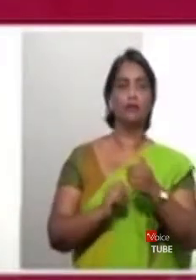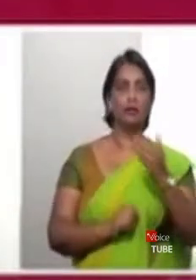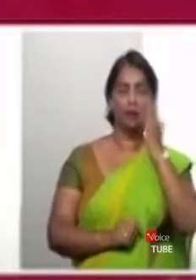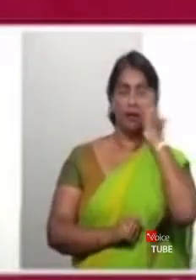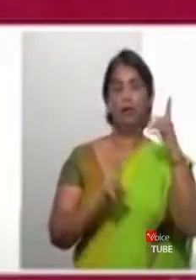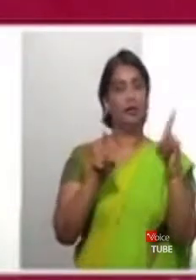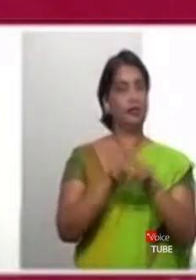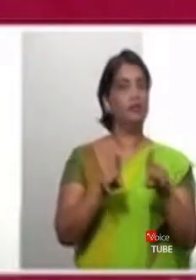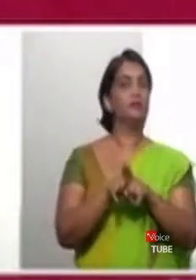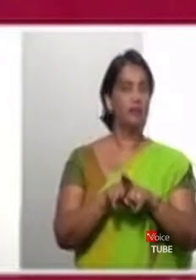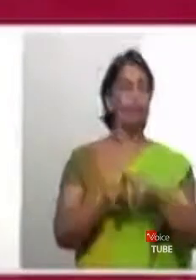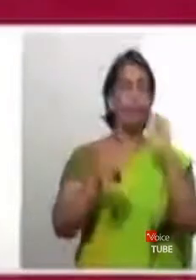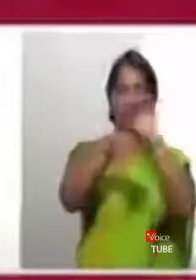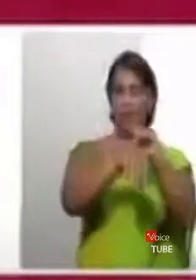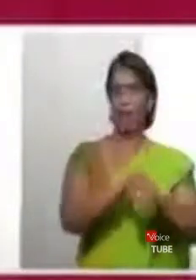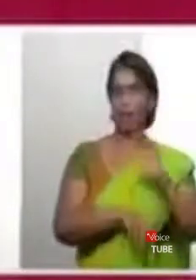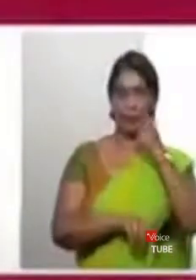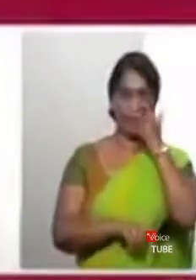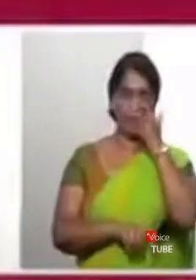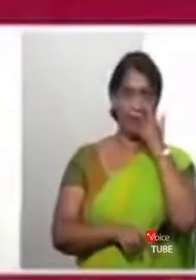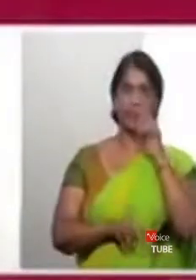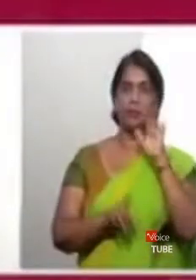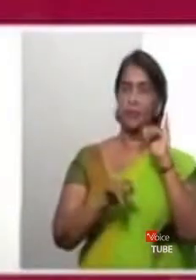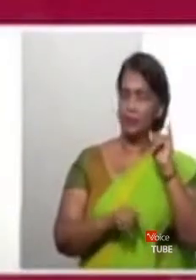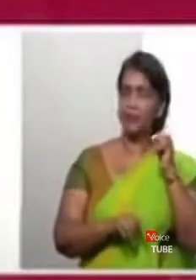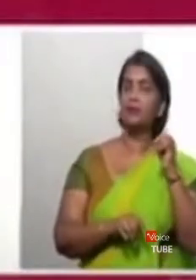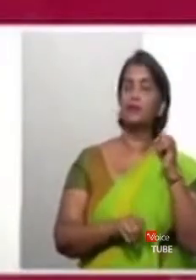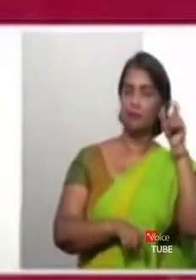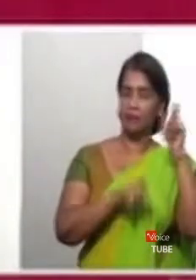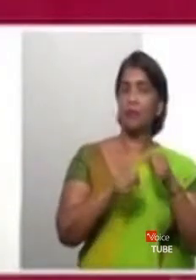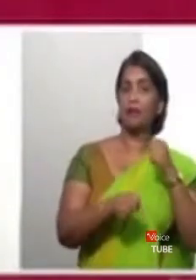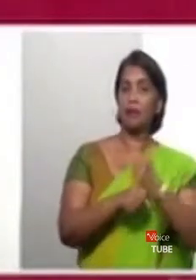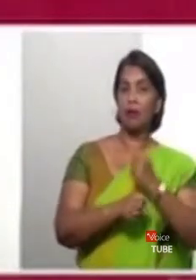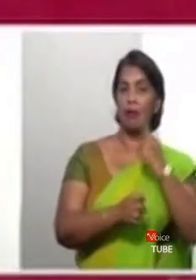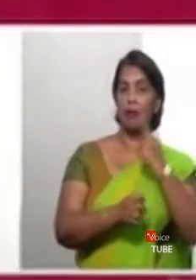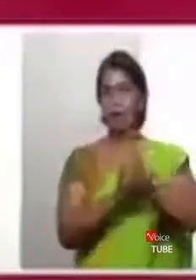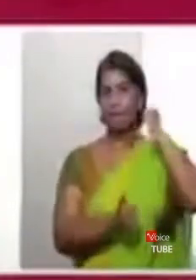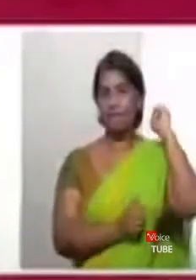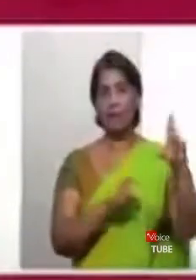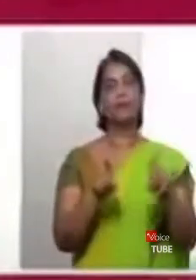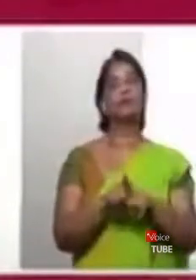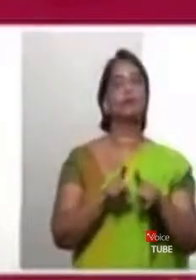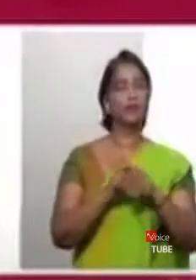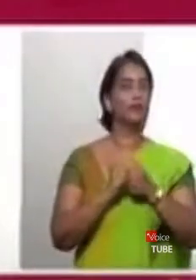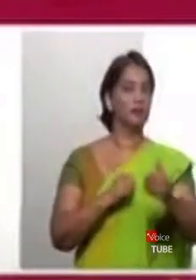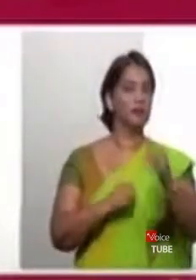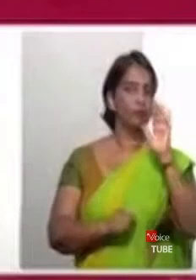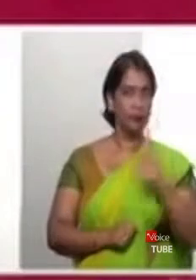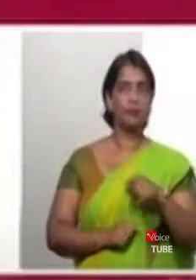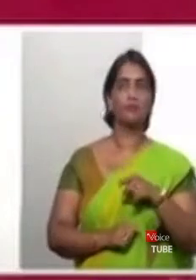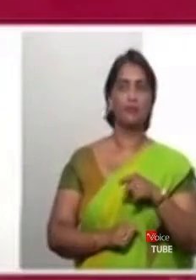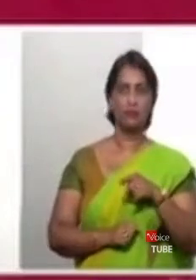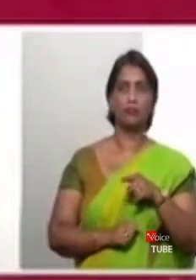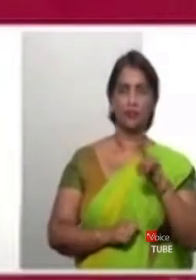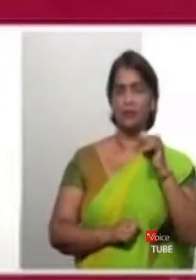ඉන්නේ නැගිටලා වගේ වැටලීම් කරන්න පටන් ගන්න තියෙනවා. ඒ සමහර අය ආණ්ඩුව අපහසුතාවයට පත් කරන්නත් එවැනි ක්‍රියාමාර්ග